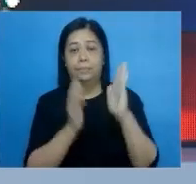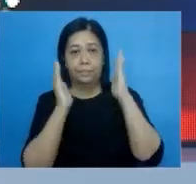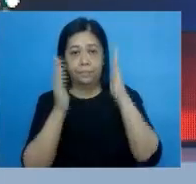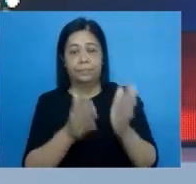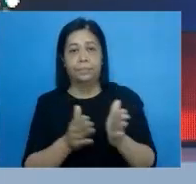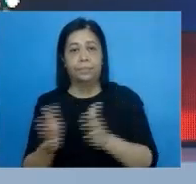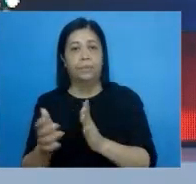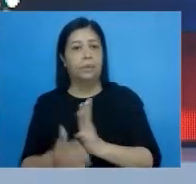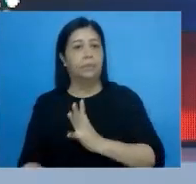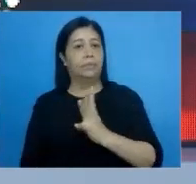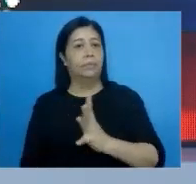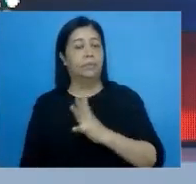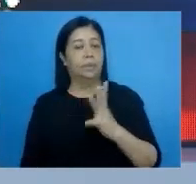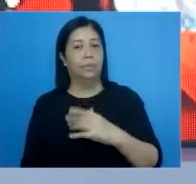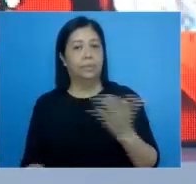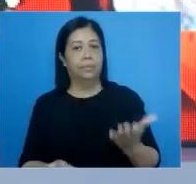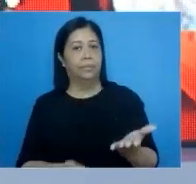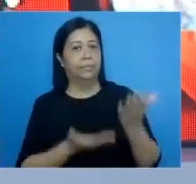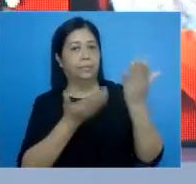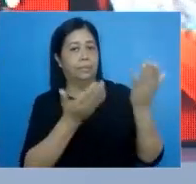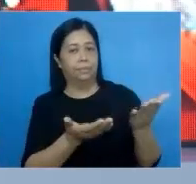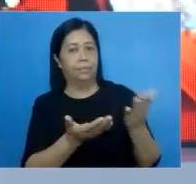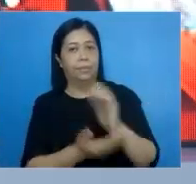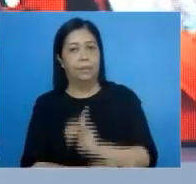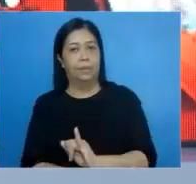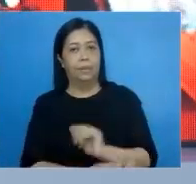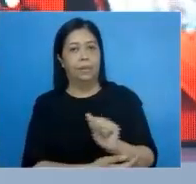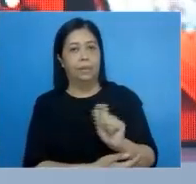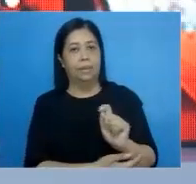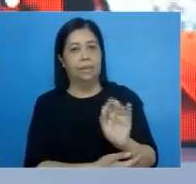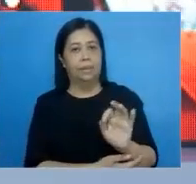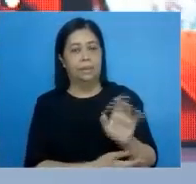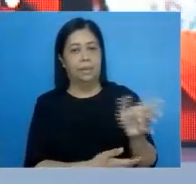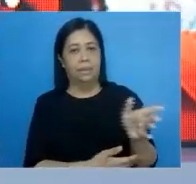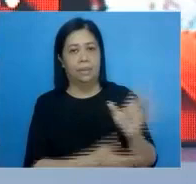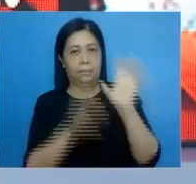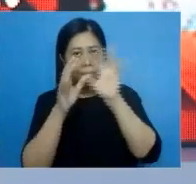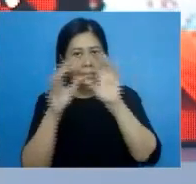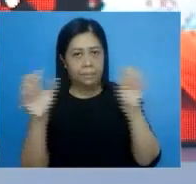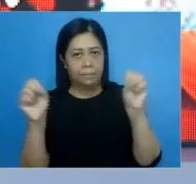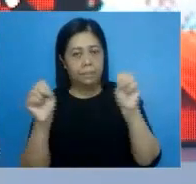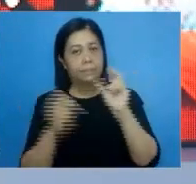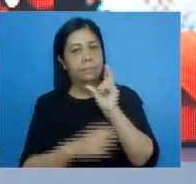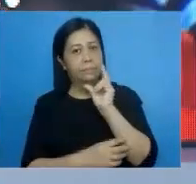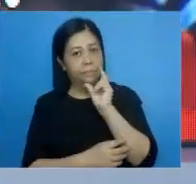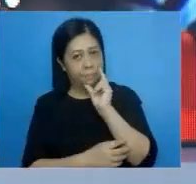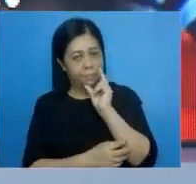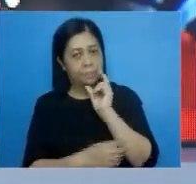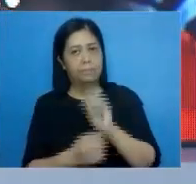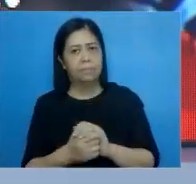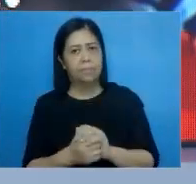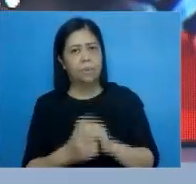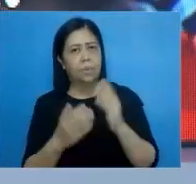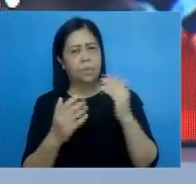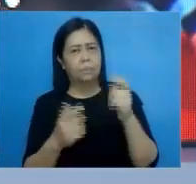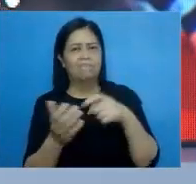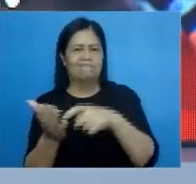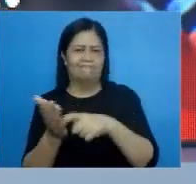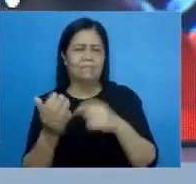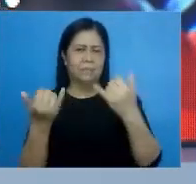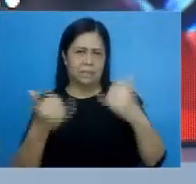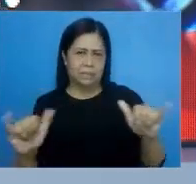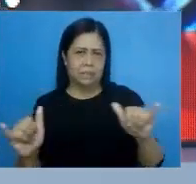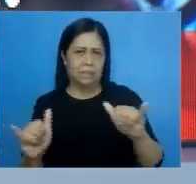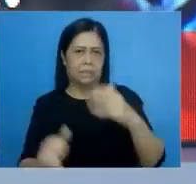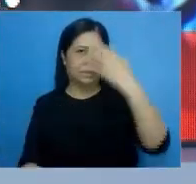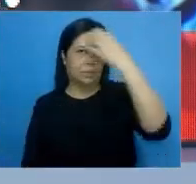formal nang inirekomenda ng IATF kay Pangulong Rodrigo Duterte na obligahin pa rin ang